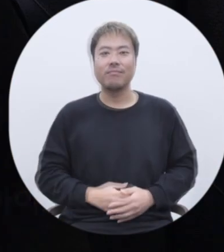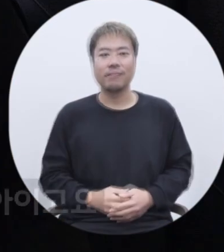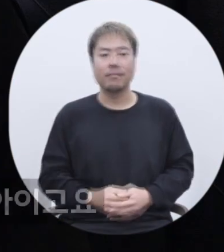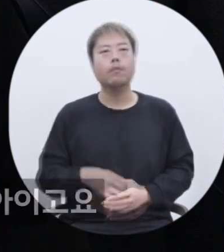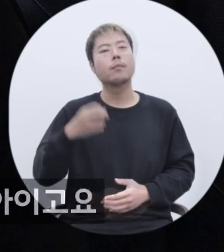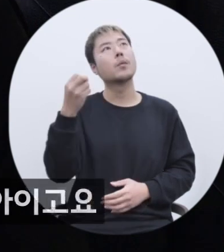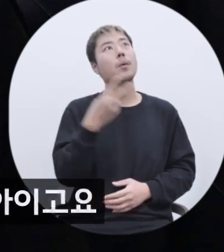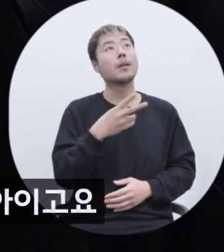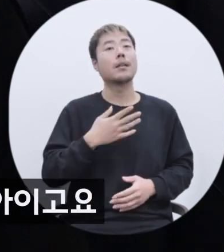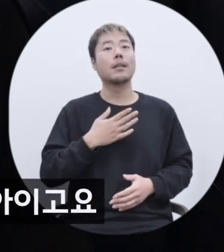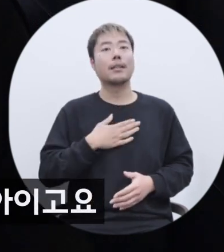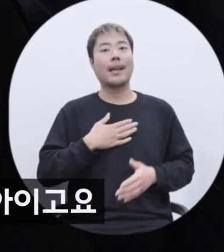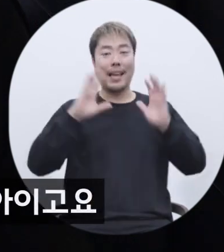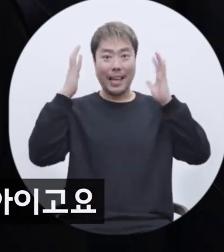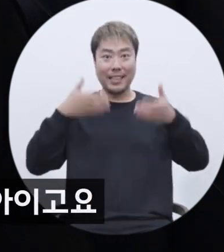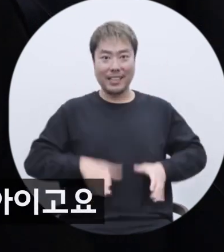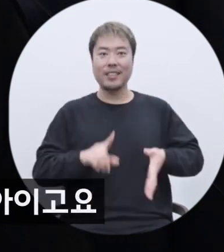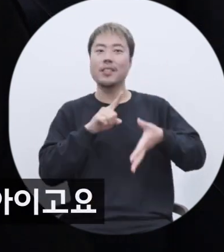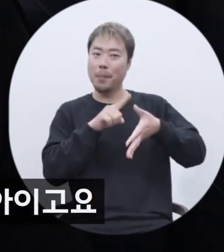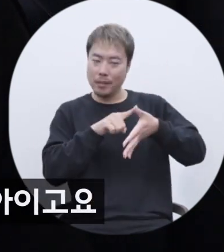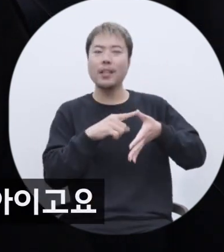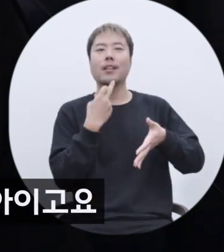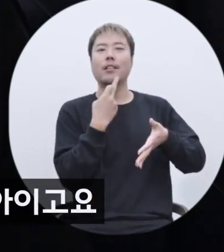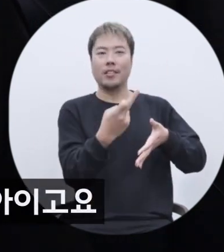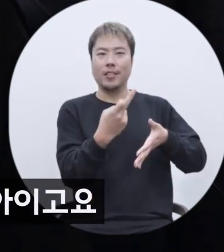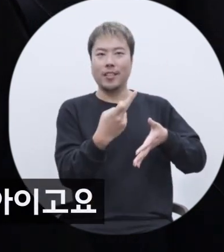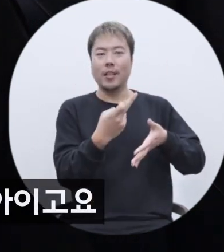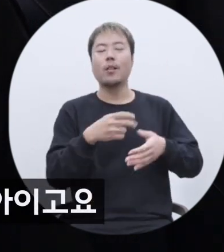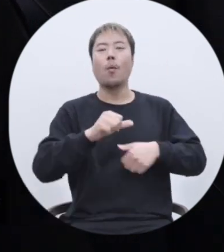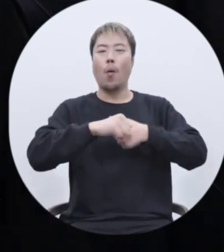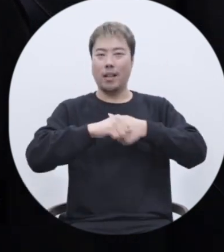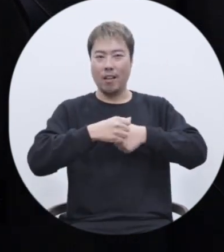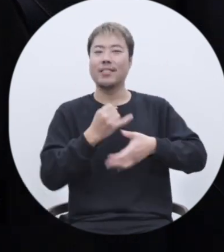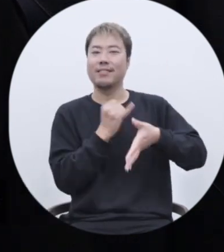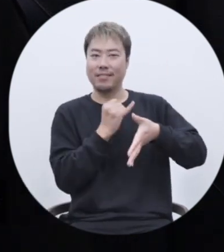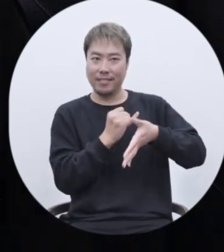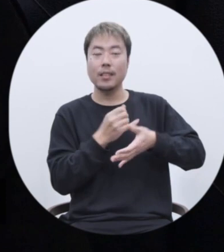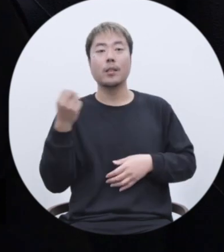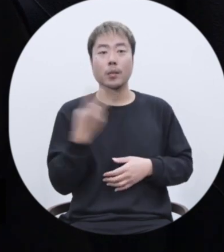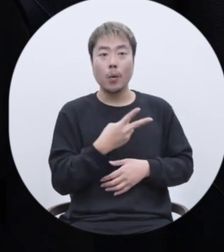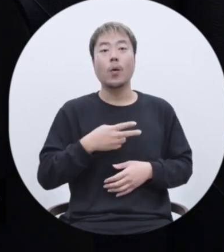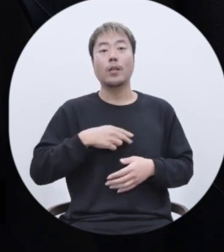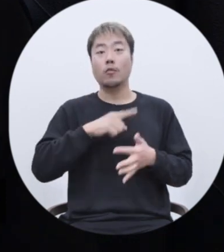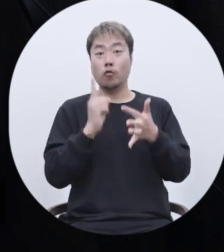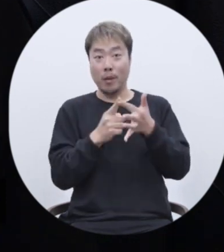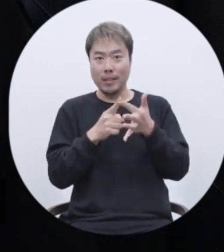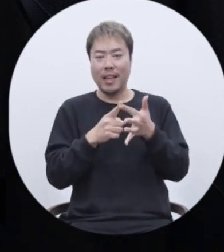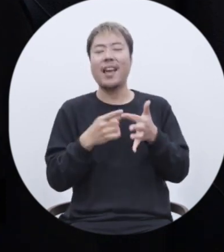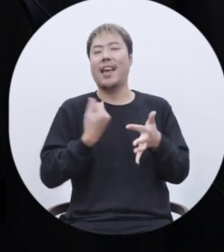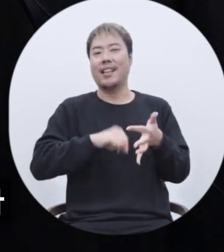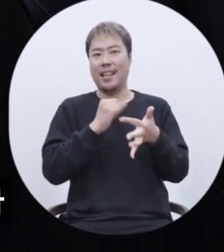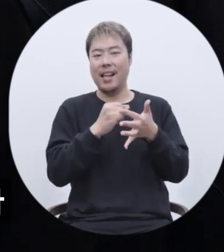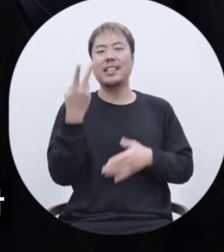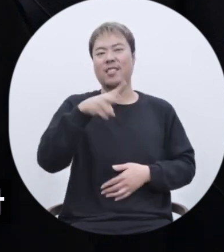그리고 첫째는 12살 초등학교 5학년에 다니고 있는 여아이고요. 둘째는 요번에 이제 생후 2개월 된 또